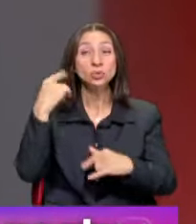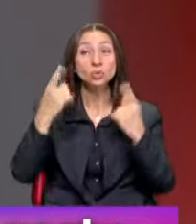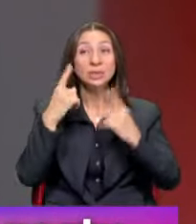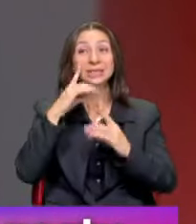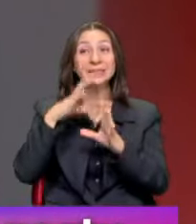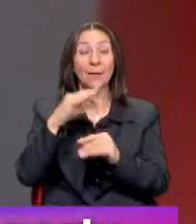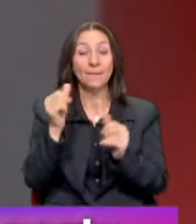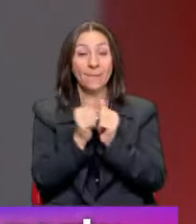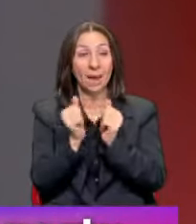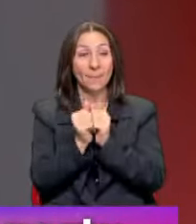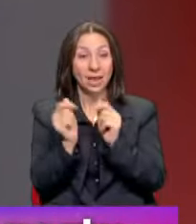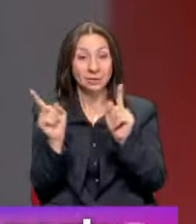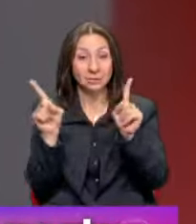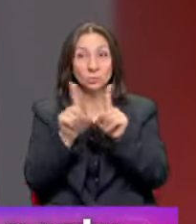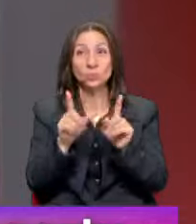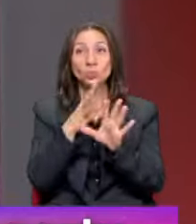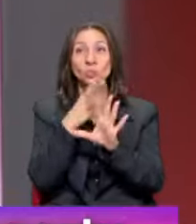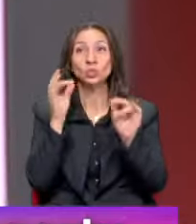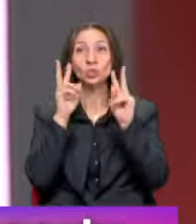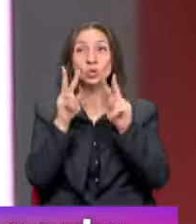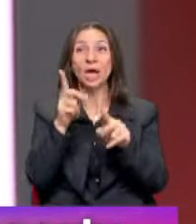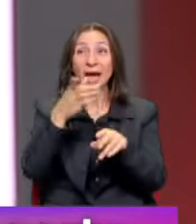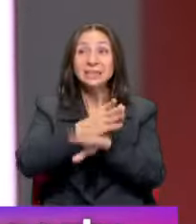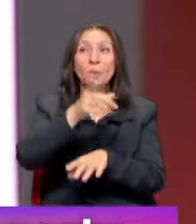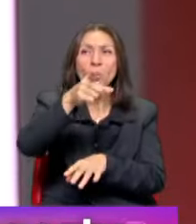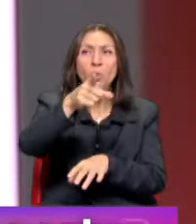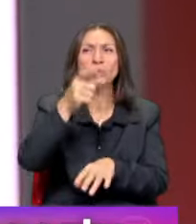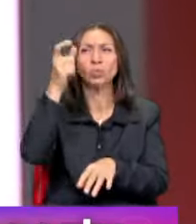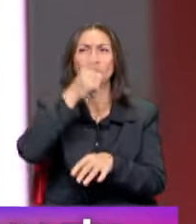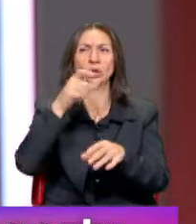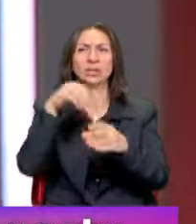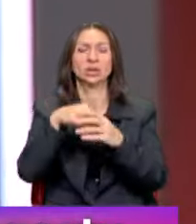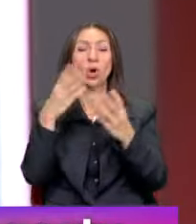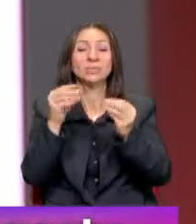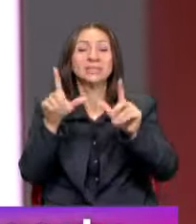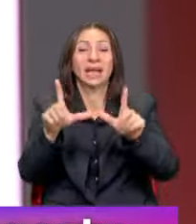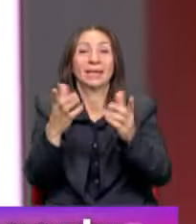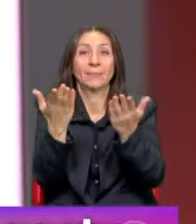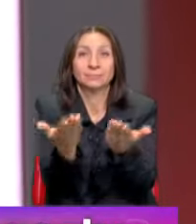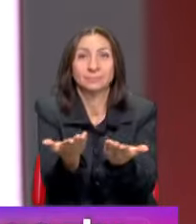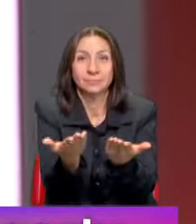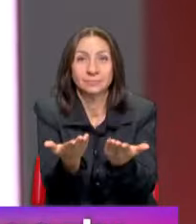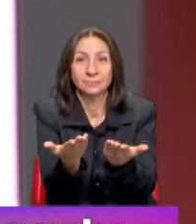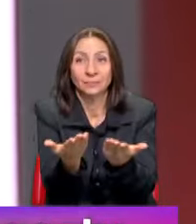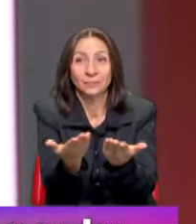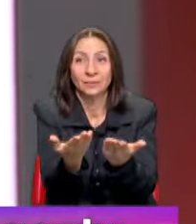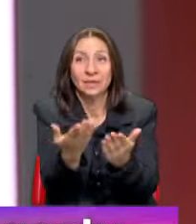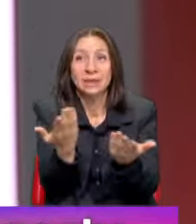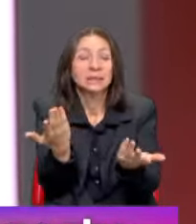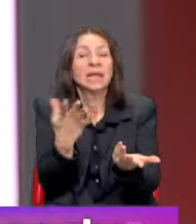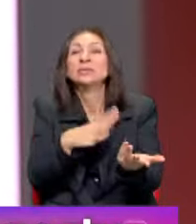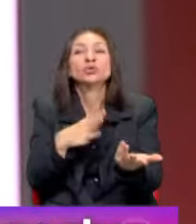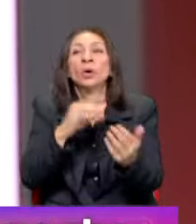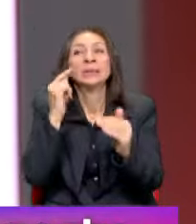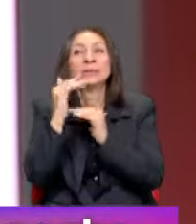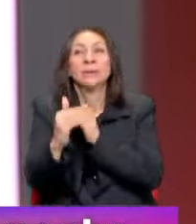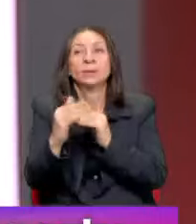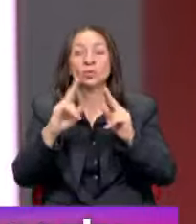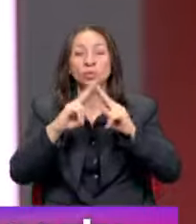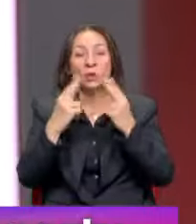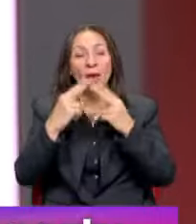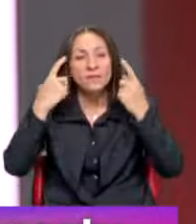kutuplaştırıyor olmasından mutluluk duyuyor Aslında bu Türkiye için olması gereken bir tablo Eee ne istiyor bu insanlar